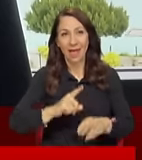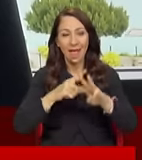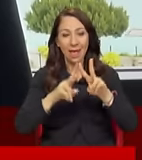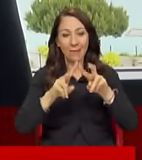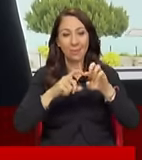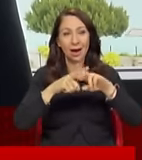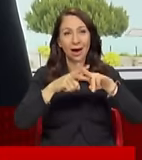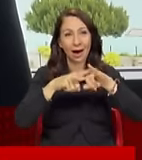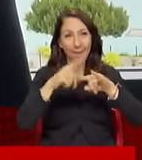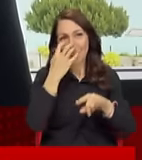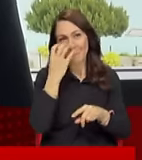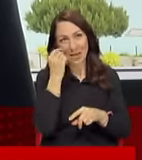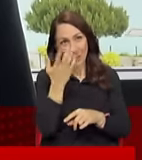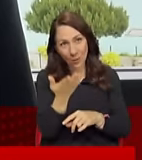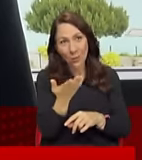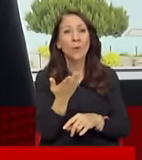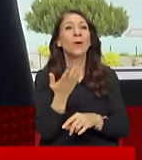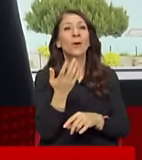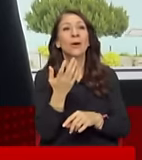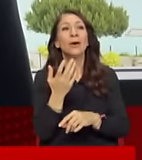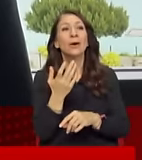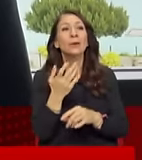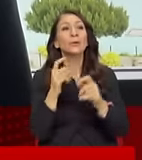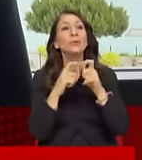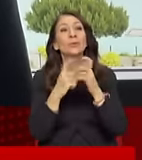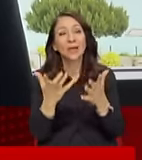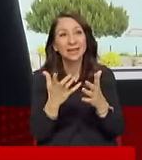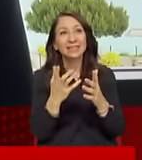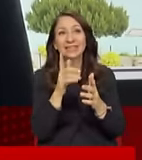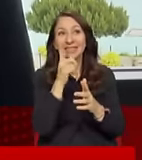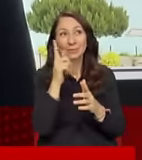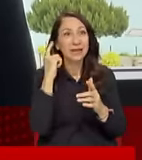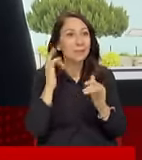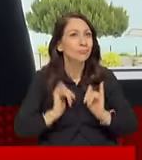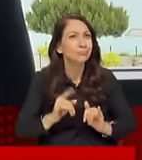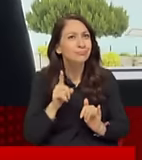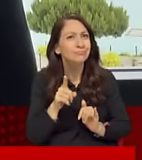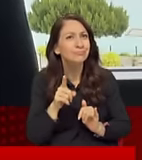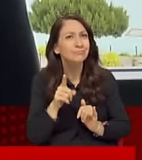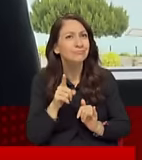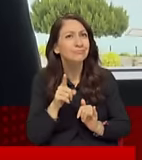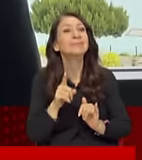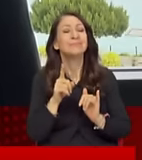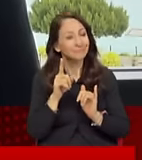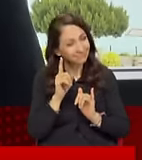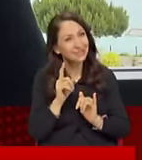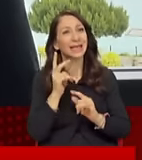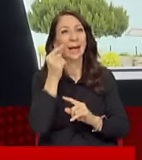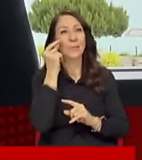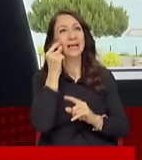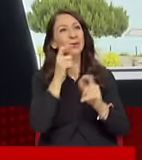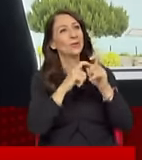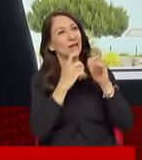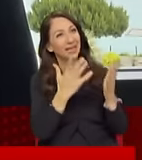Emrah Kozan bizleri bekliyor. Emrah Kozay bizleri bekliyor. Günaydın evet. Efendim. Sesimi rahatça alabiliyor musunuz? Alıyorum İlker Bey. Size